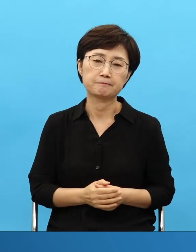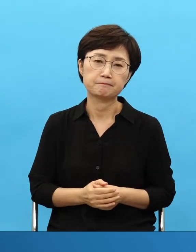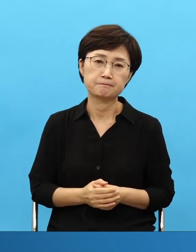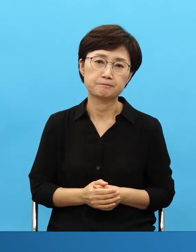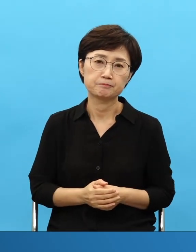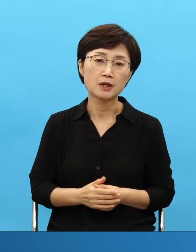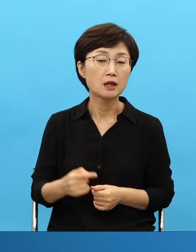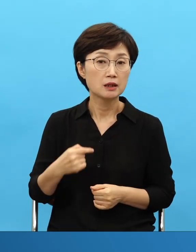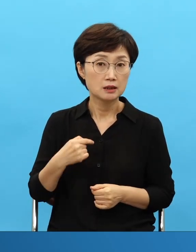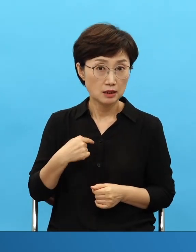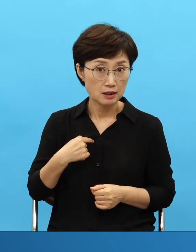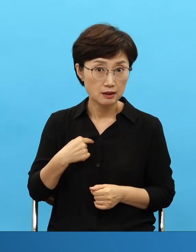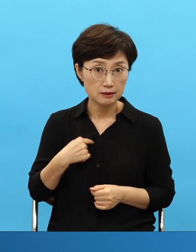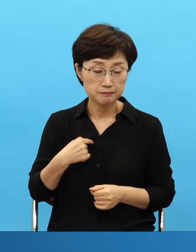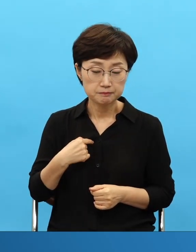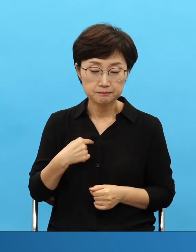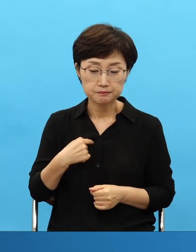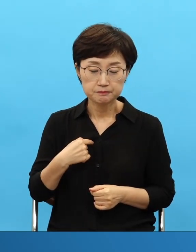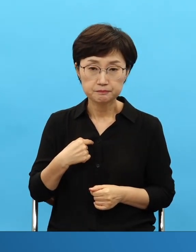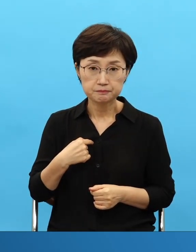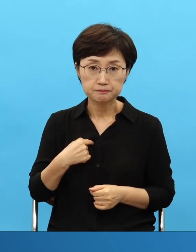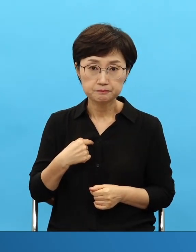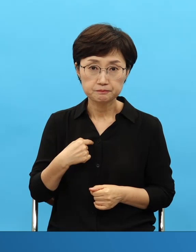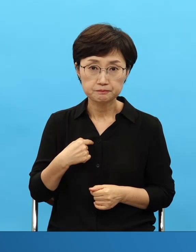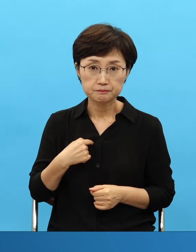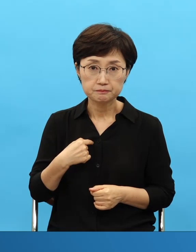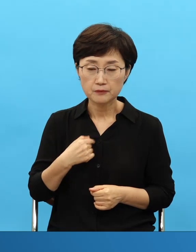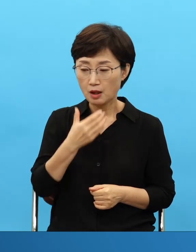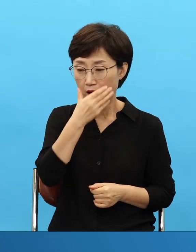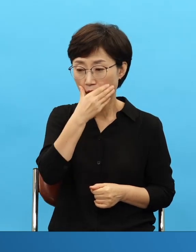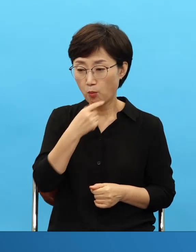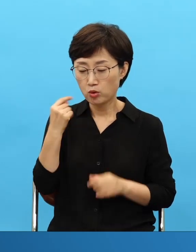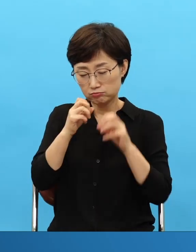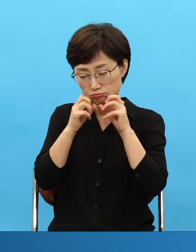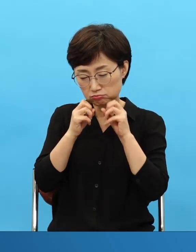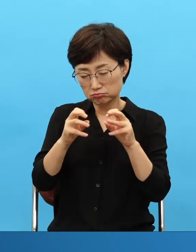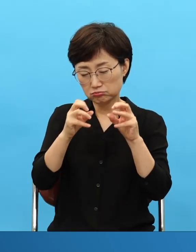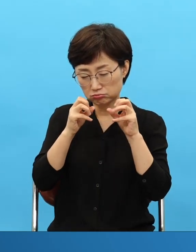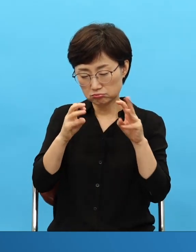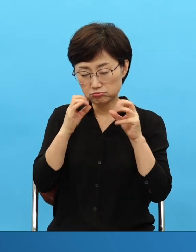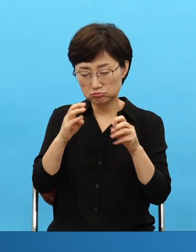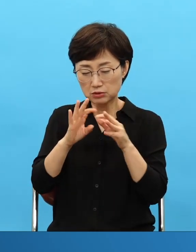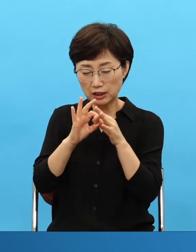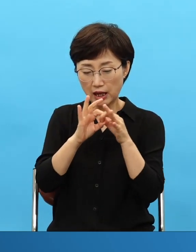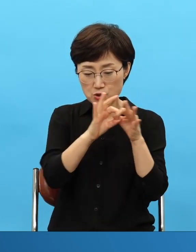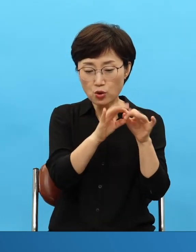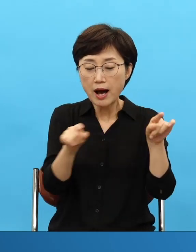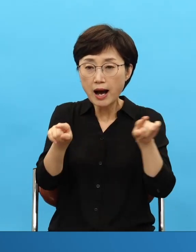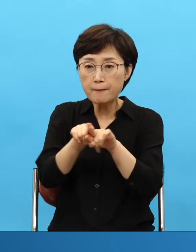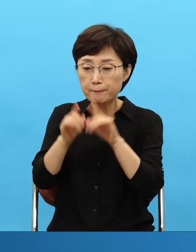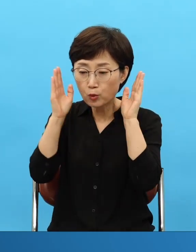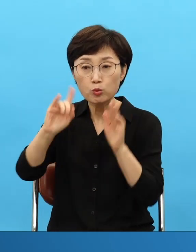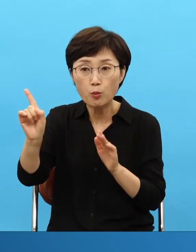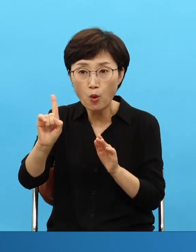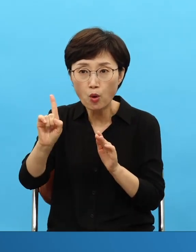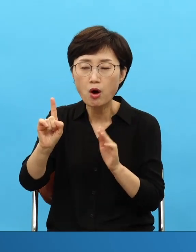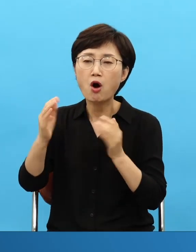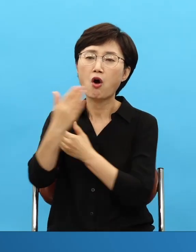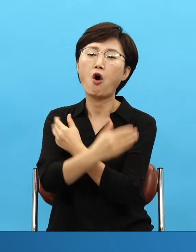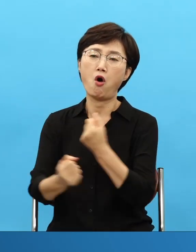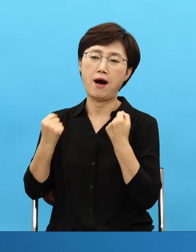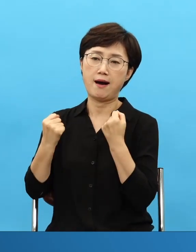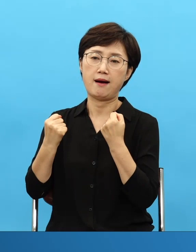한 40년을요. 건강이 뭐냐라고 공부를 했어요. For about 40 years, I studied what